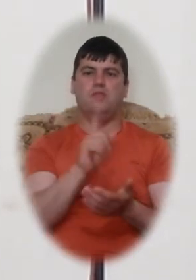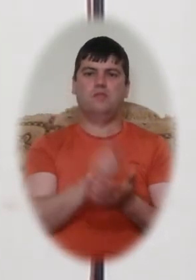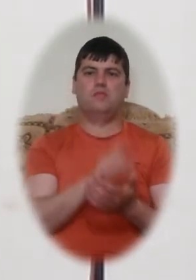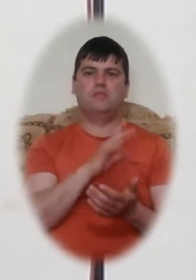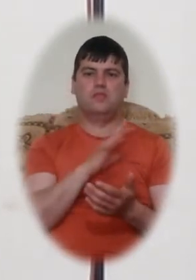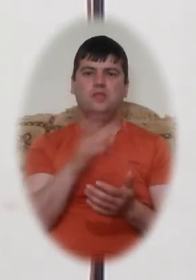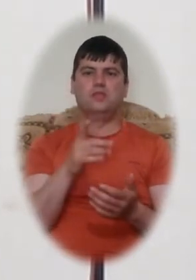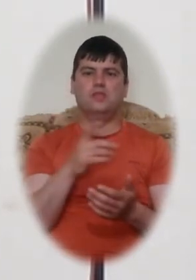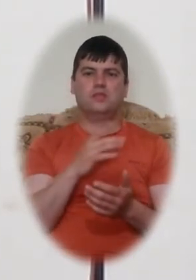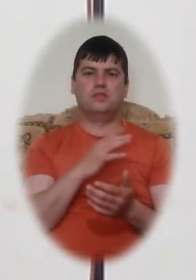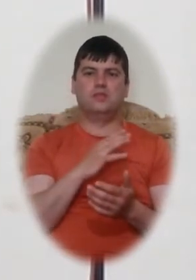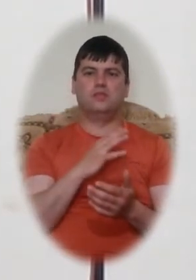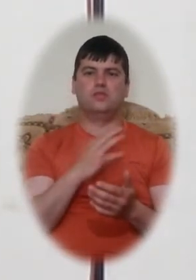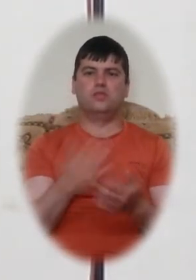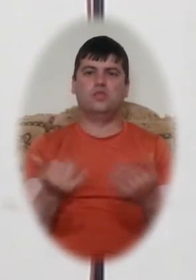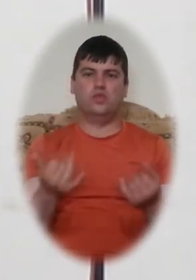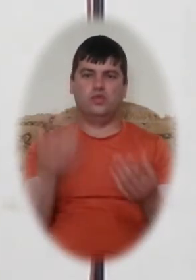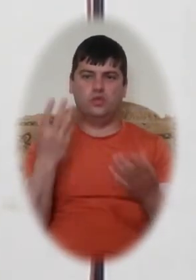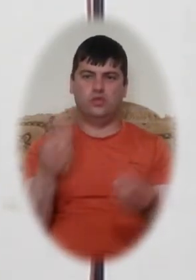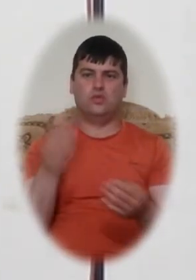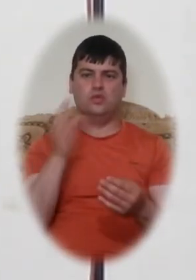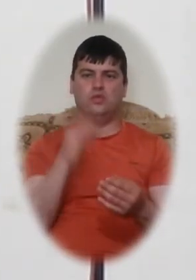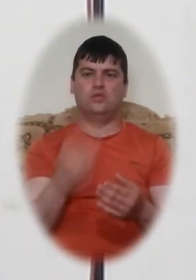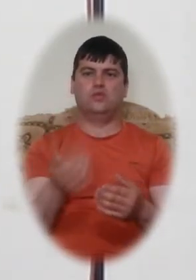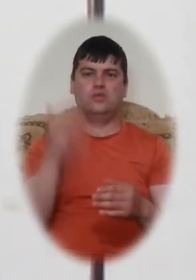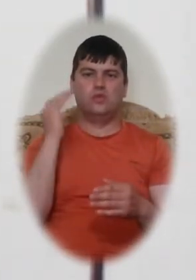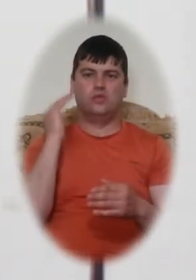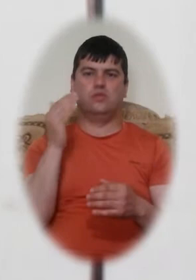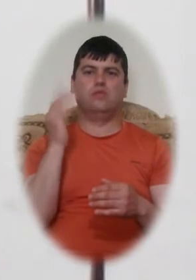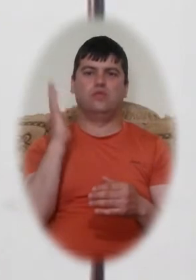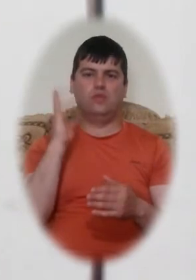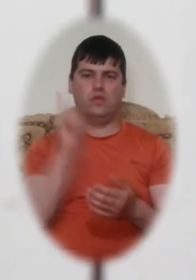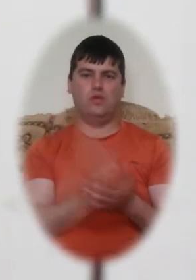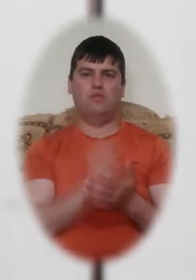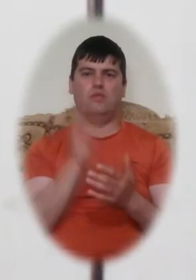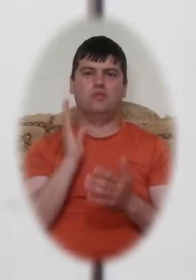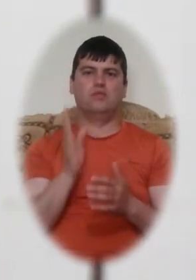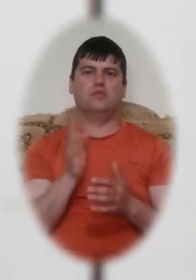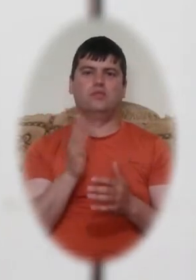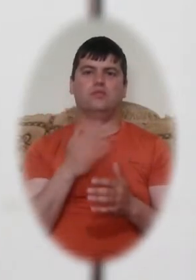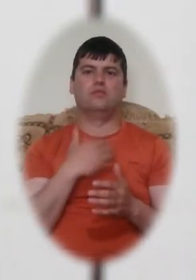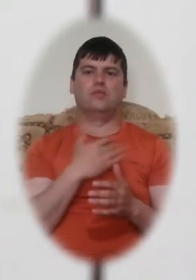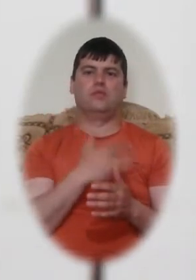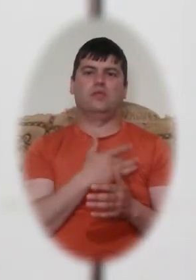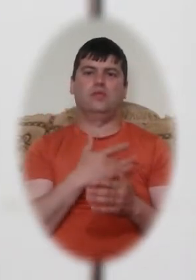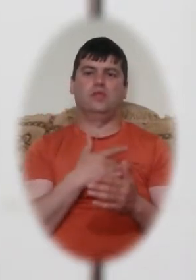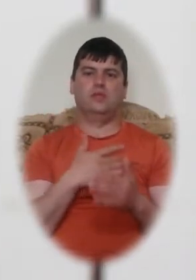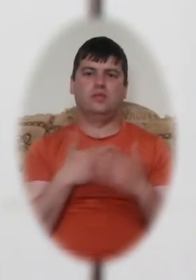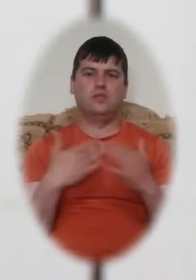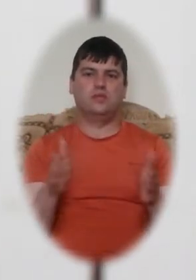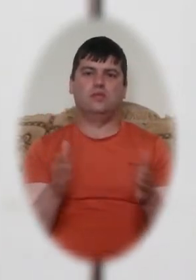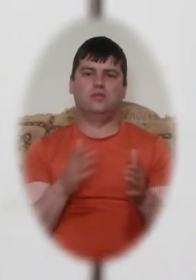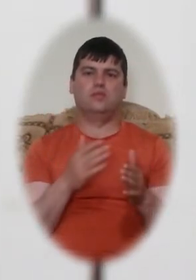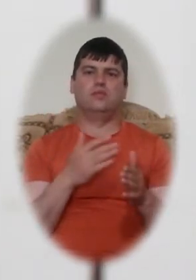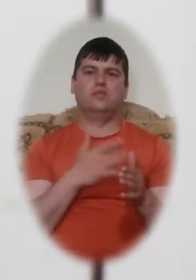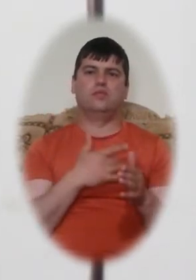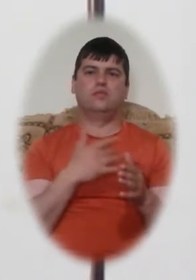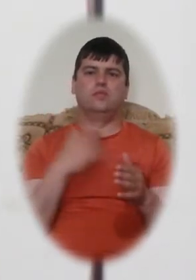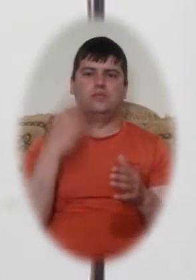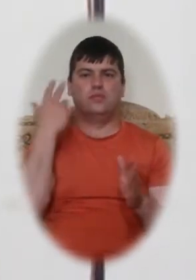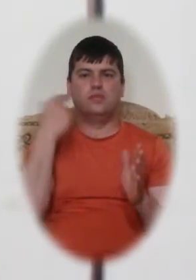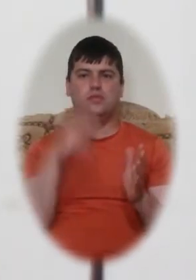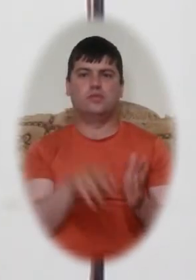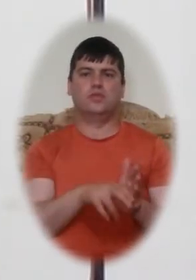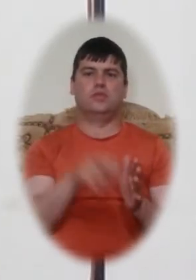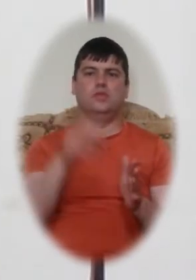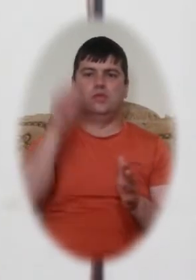եք, պարկասո այս որ է պացարված այտոր այս որ է պիտինինի, պարկասով, եթե մեր սարտերը բացեն, եթե խոնար